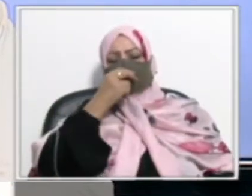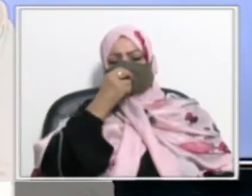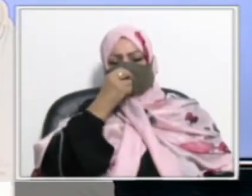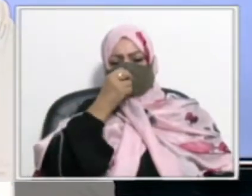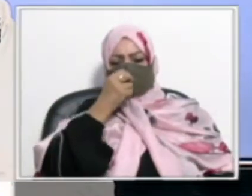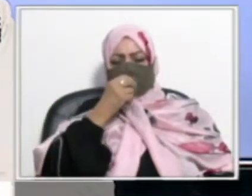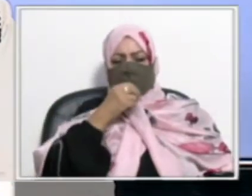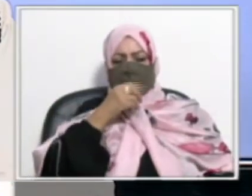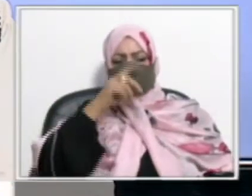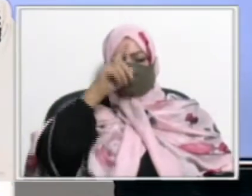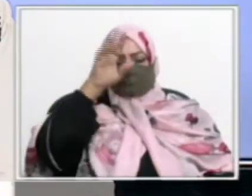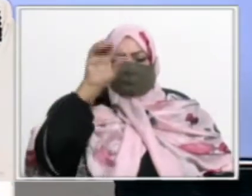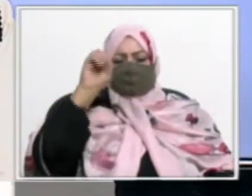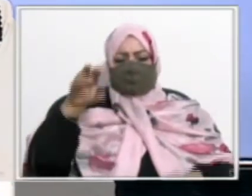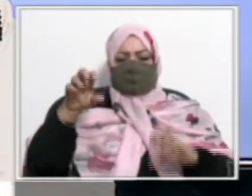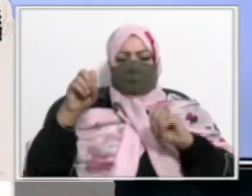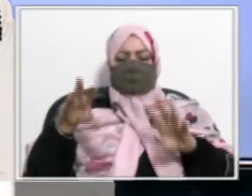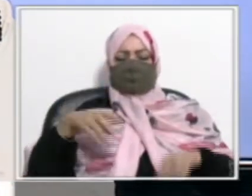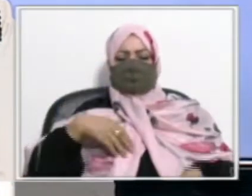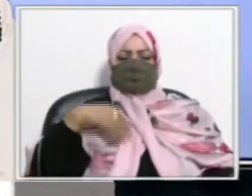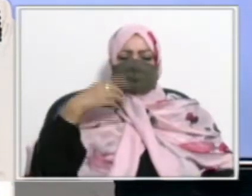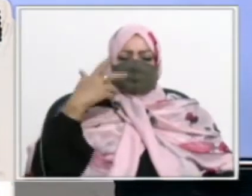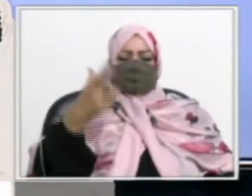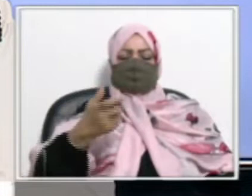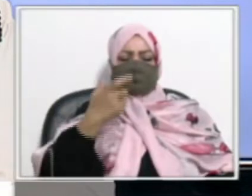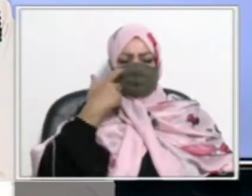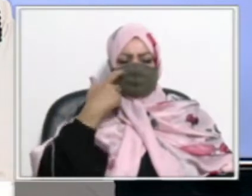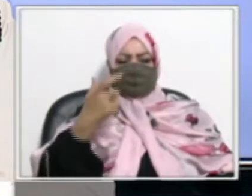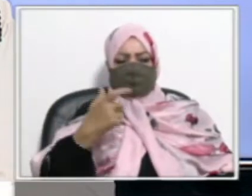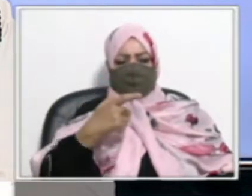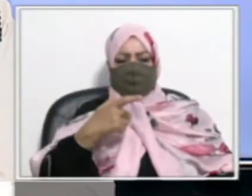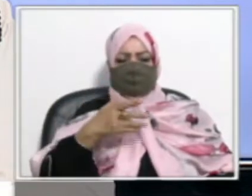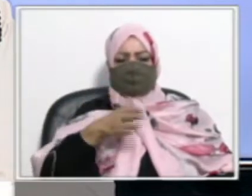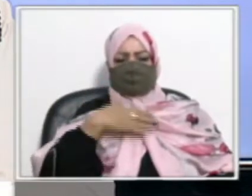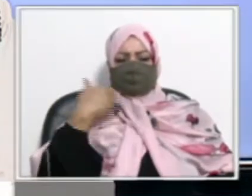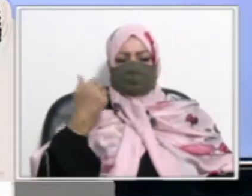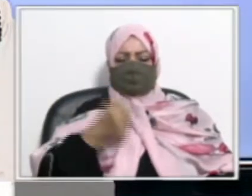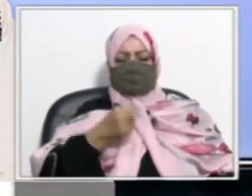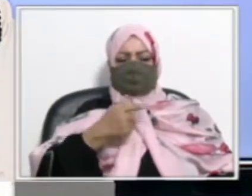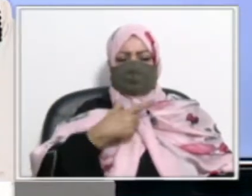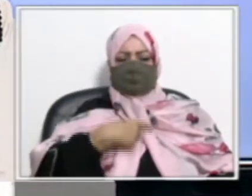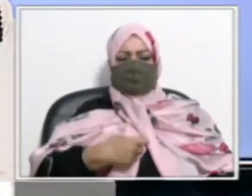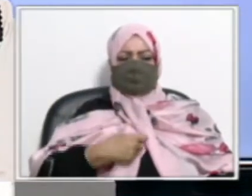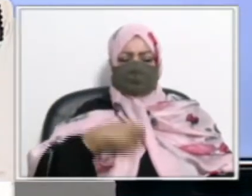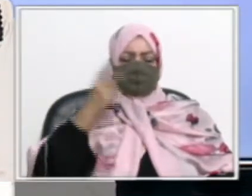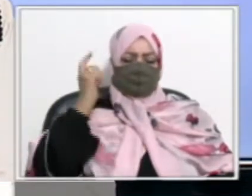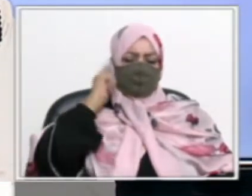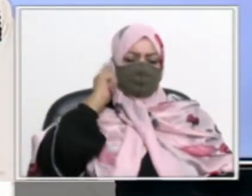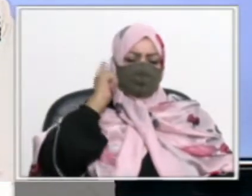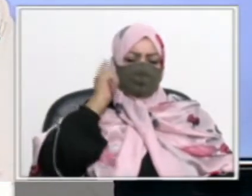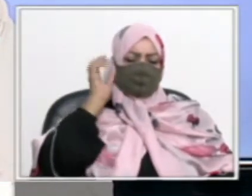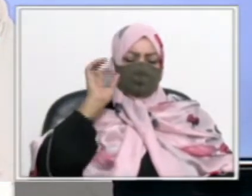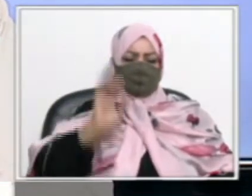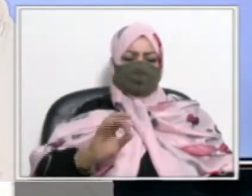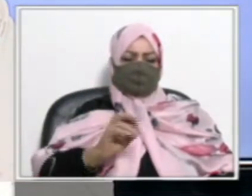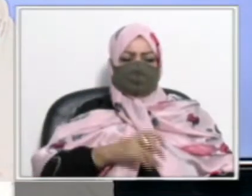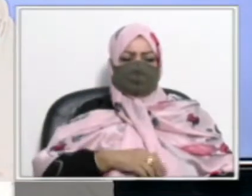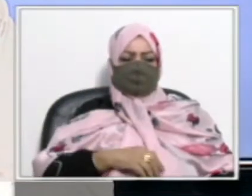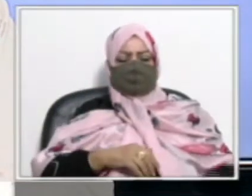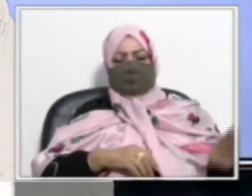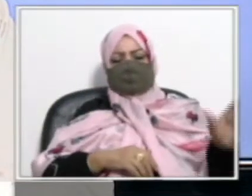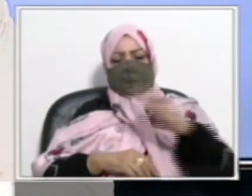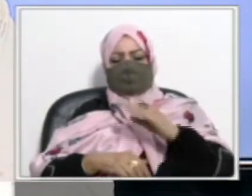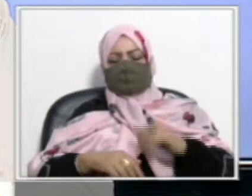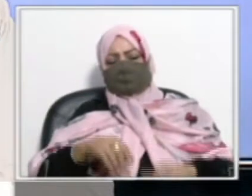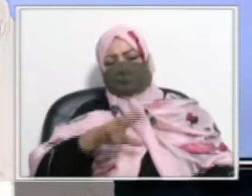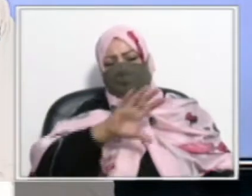يتابعه ان ترد له الأموال وأن يرد لك هذا المبلغ يعني لا